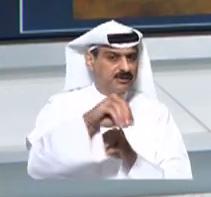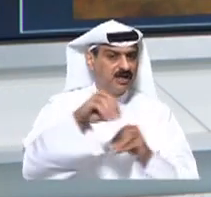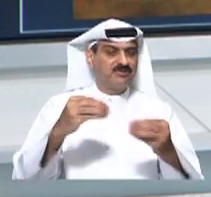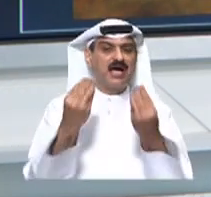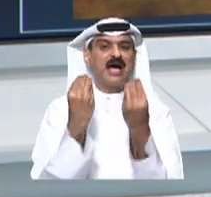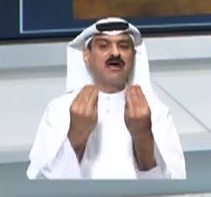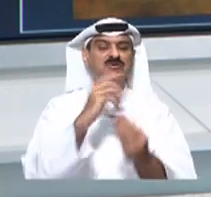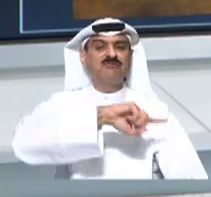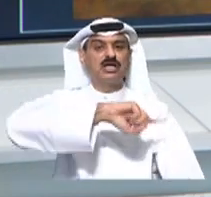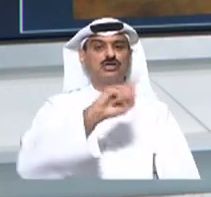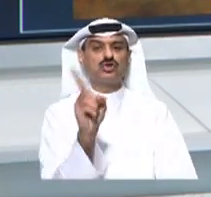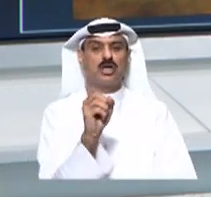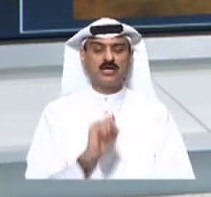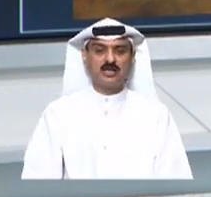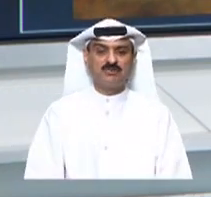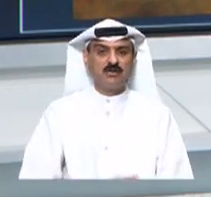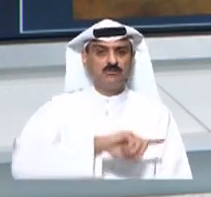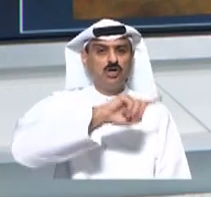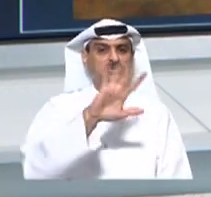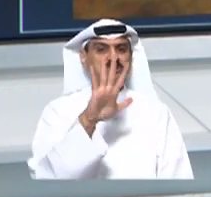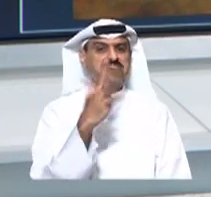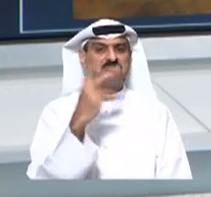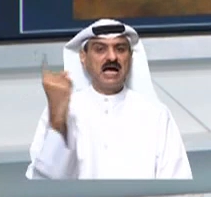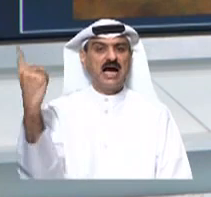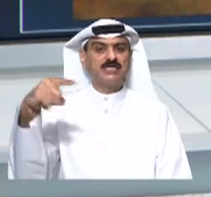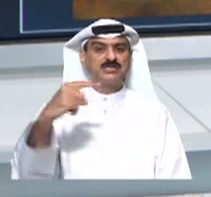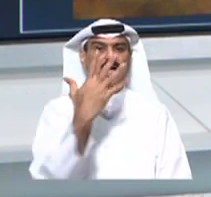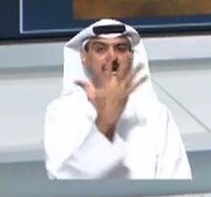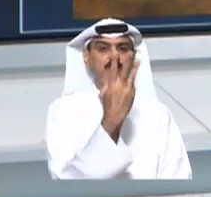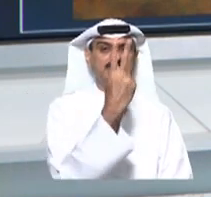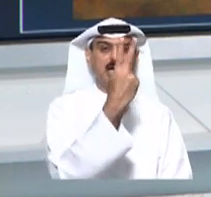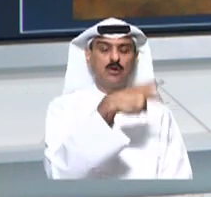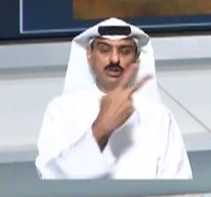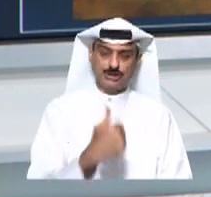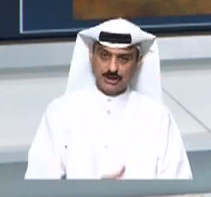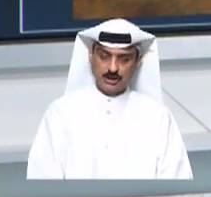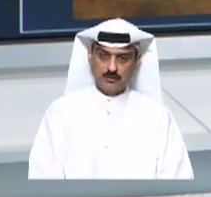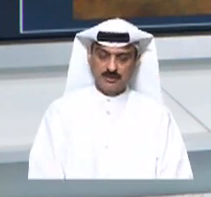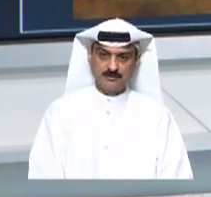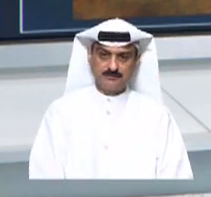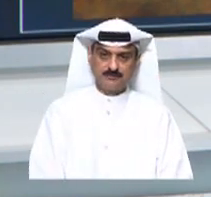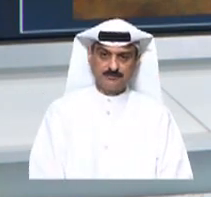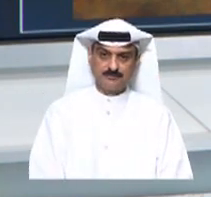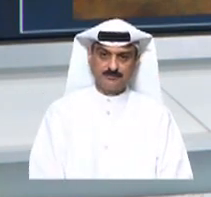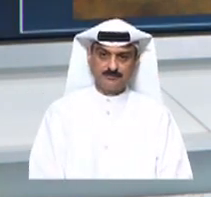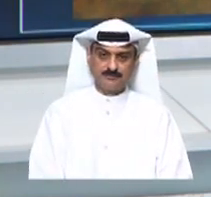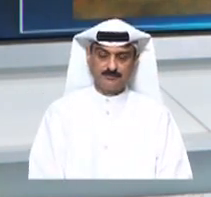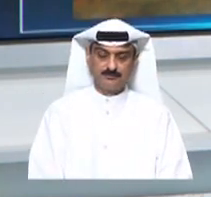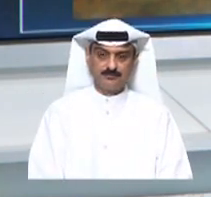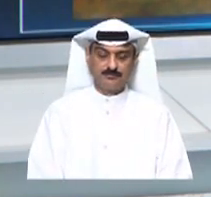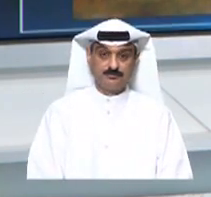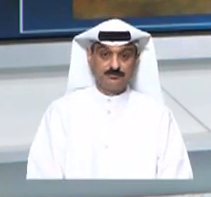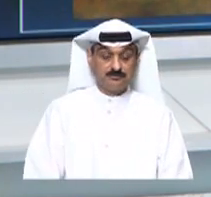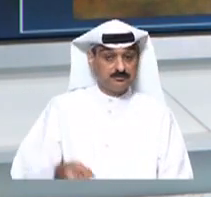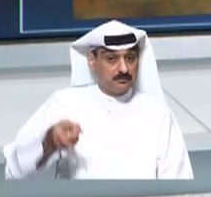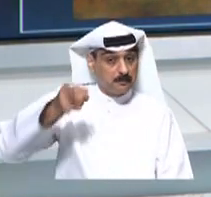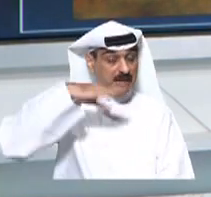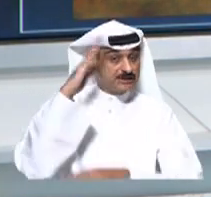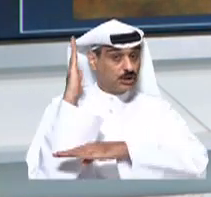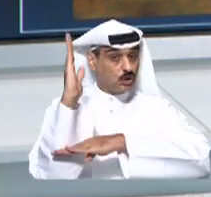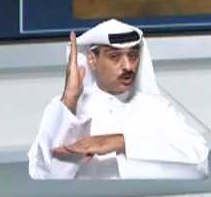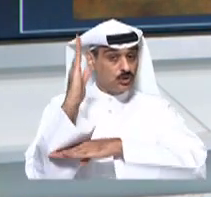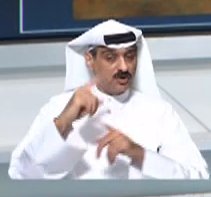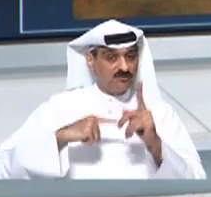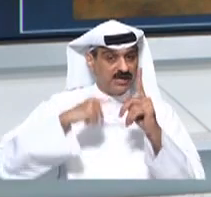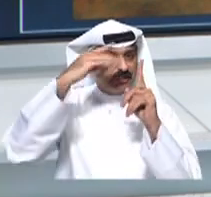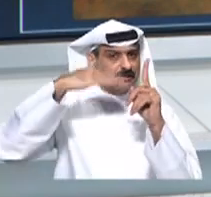السرعة، تتفاوت سرعتها من 10 إلى 25 كيلومتر في الساعة. منتصف نهار يوم الغد ودرجات الحرارة